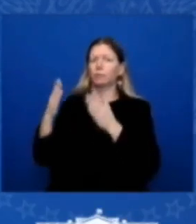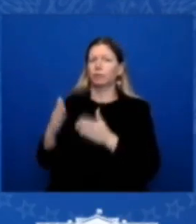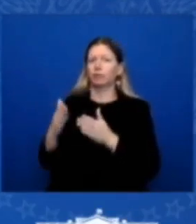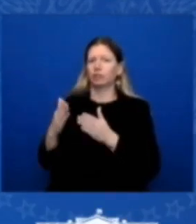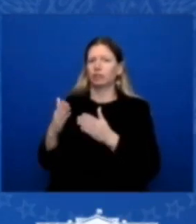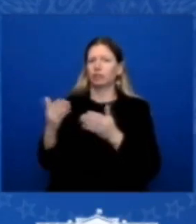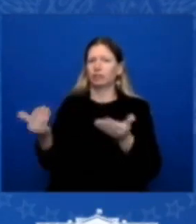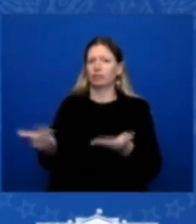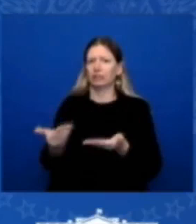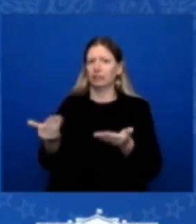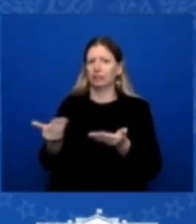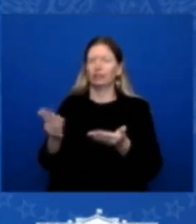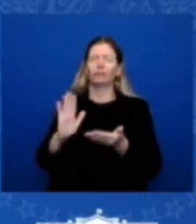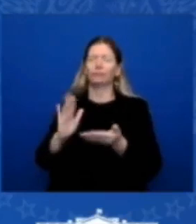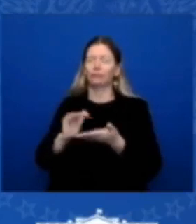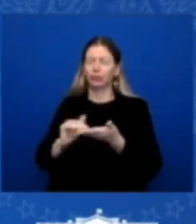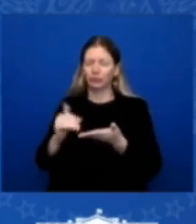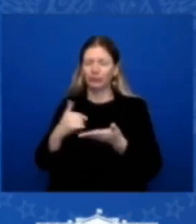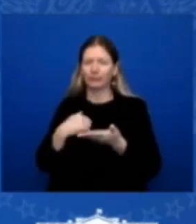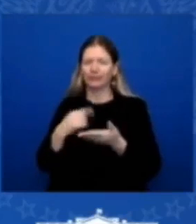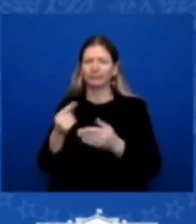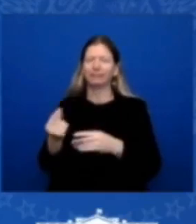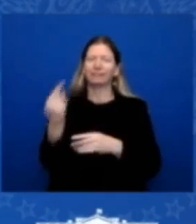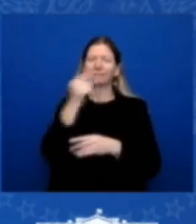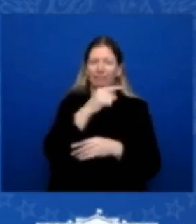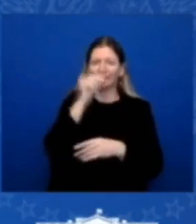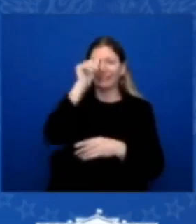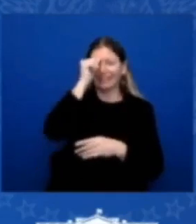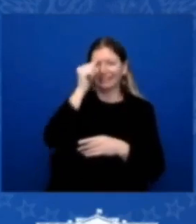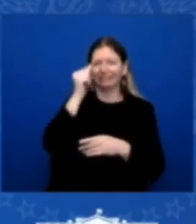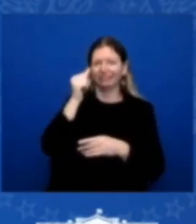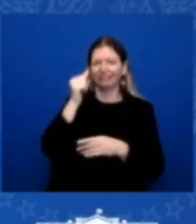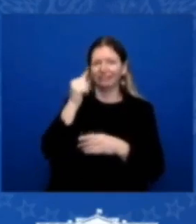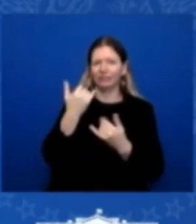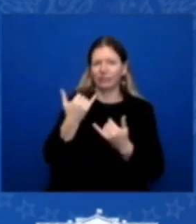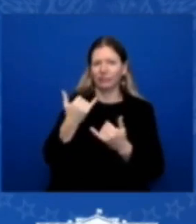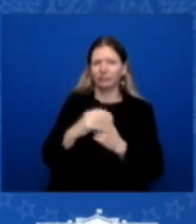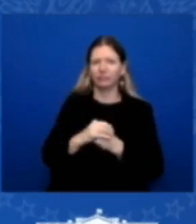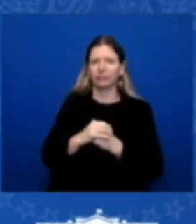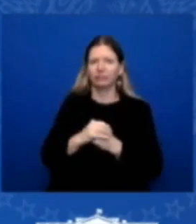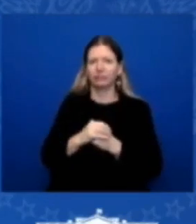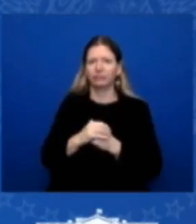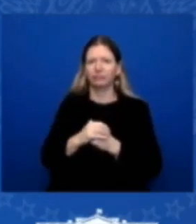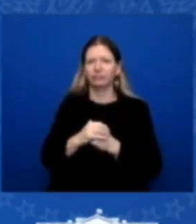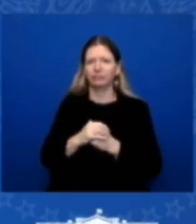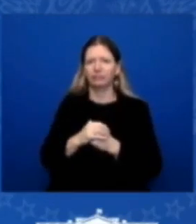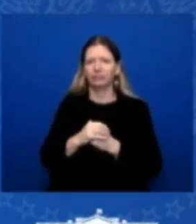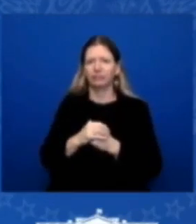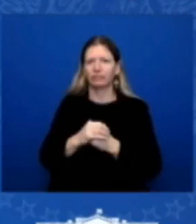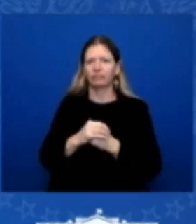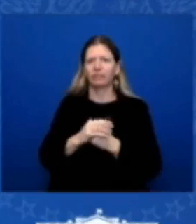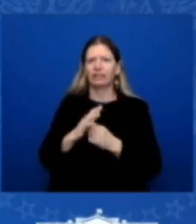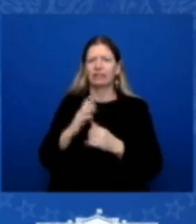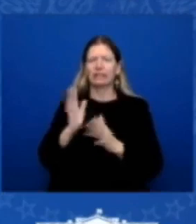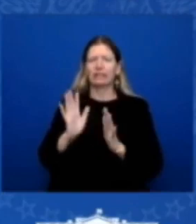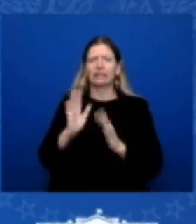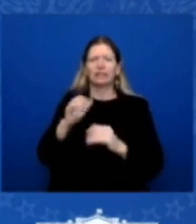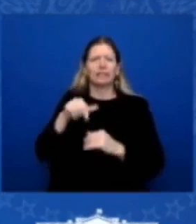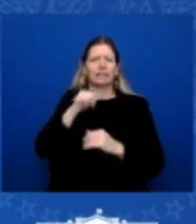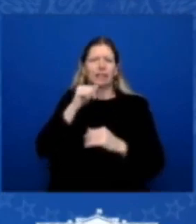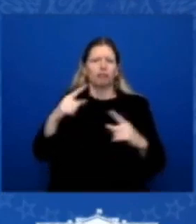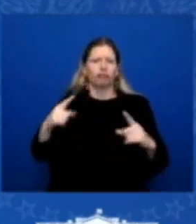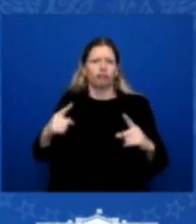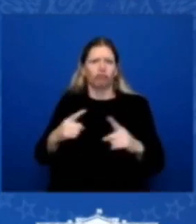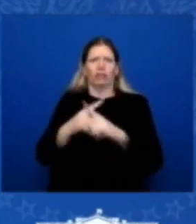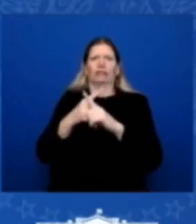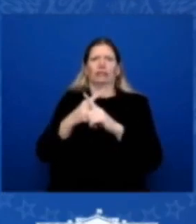ortak bildiri kabul ettiklerini duyurdu. Biden, ilişkilerin düzeyinin yükseltilmesinden memnun olduğunu belirterek, bunun